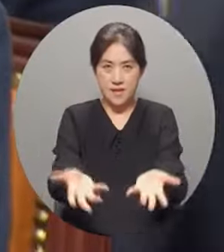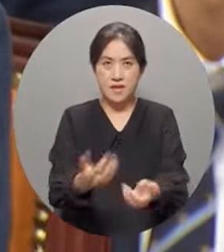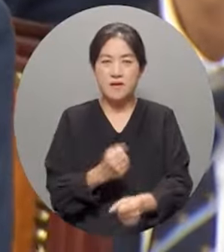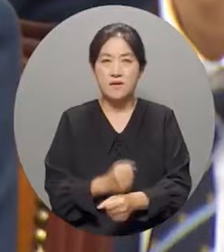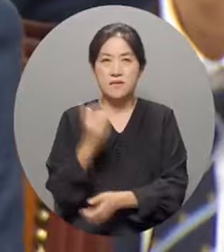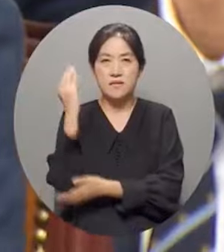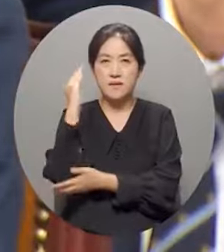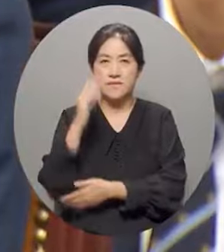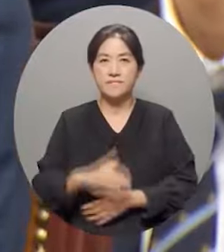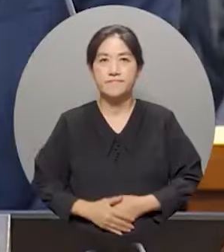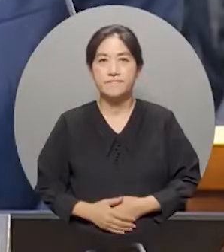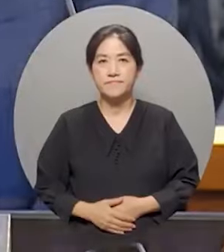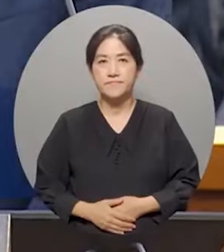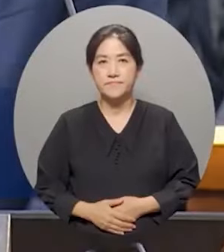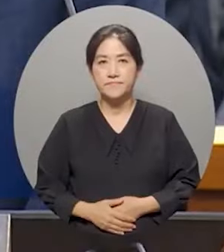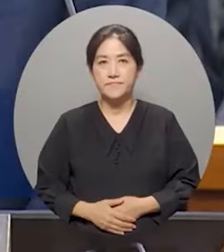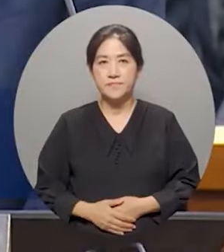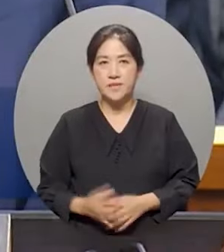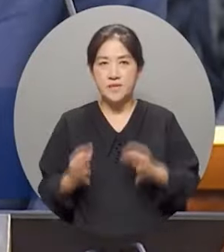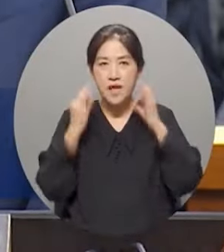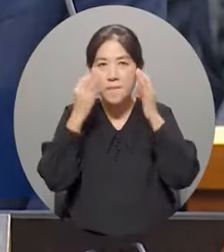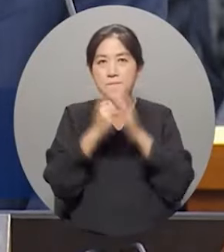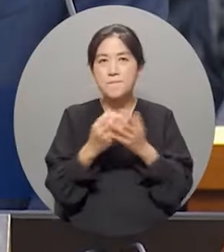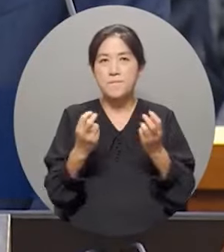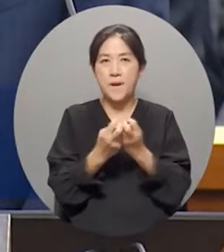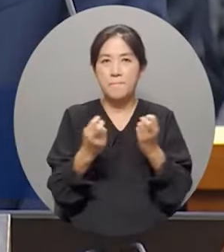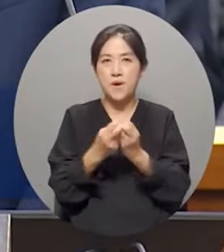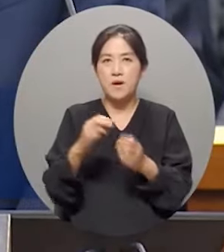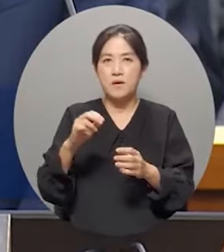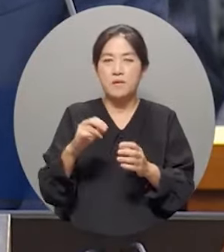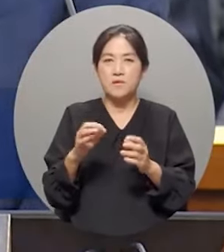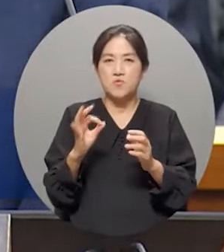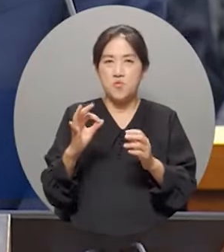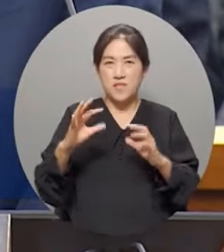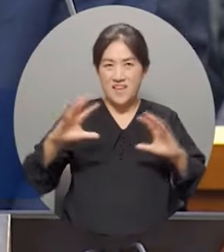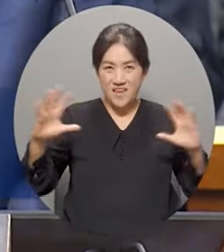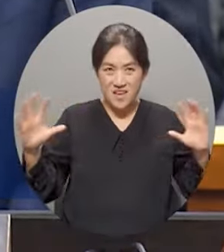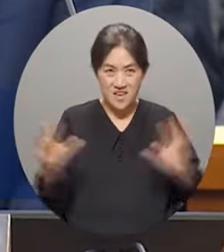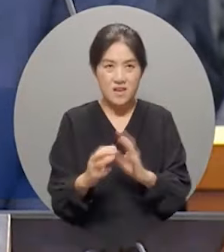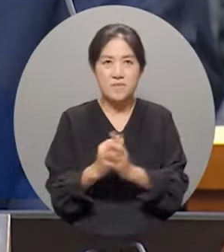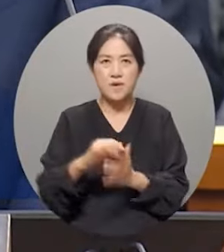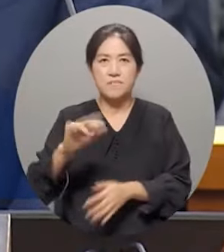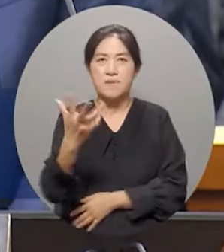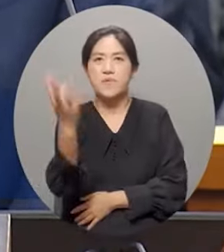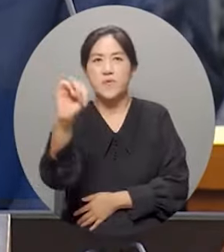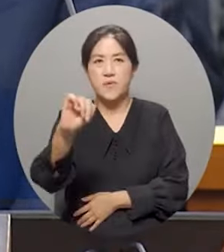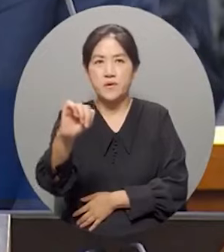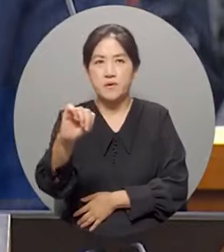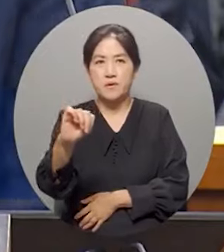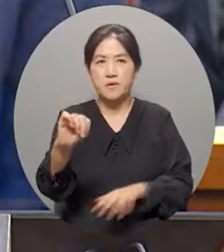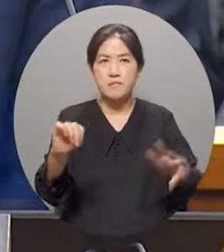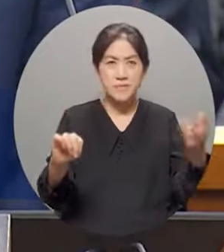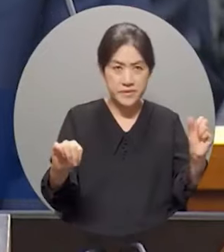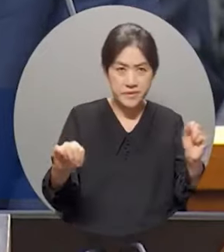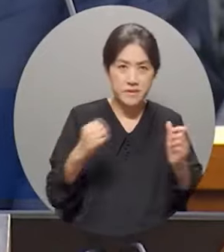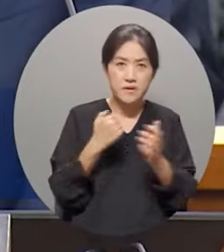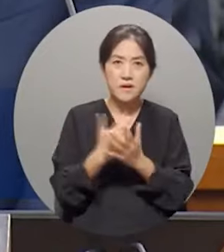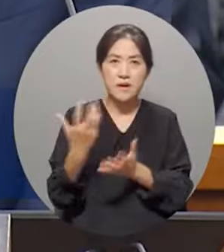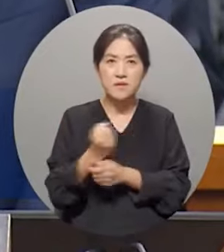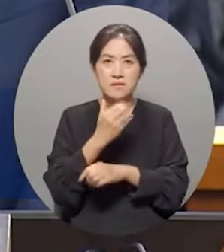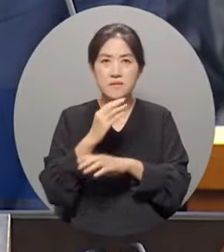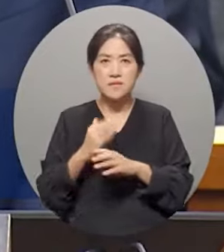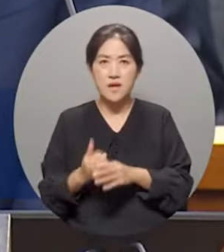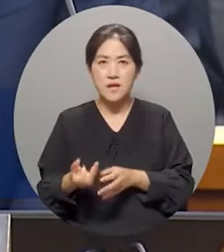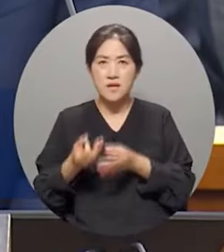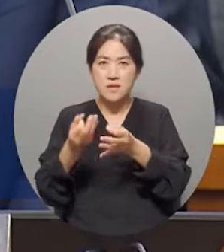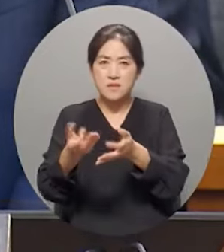밝혔습니다. 우리가 최대한 동원할 수 있는 자금, 그건 800억인데 그 800억. 바로 이 부분으로 다 투입할